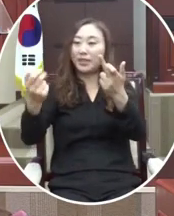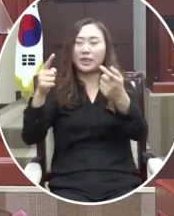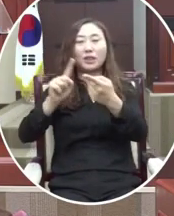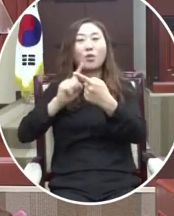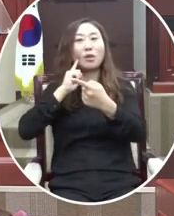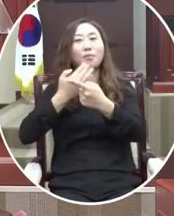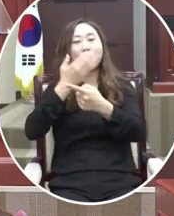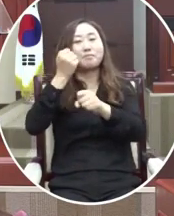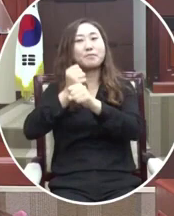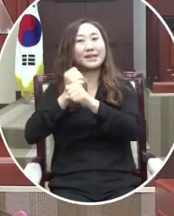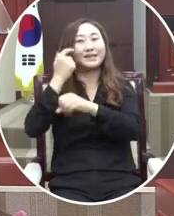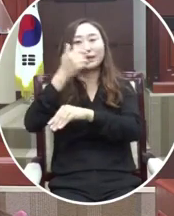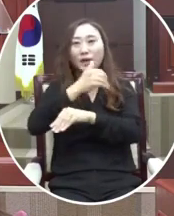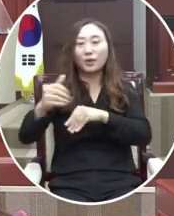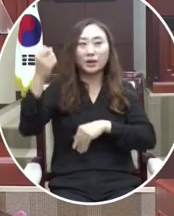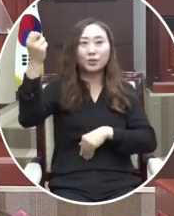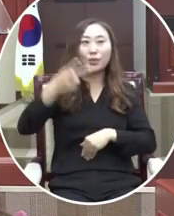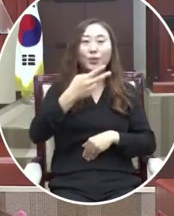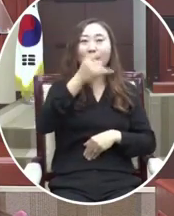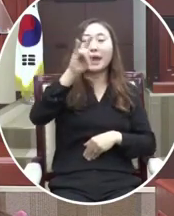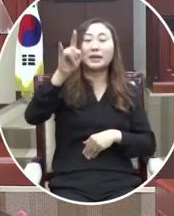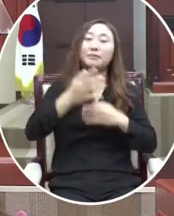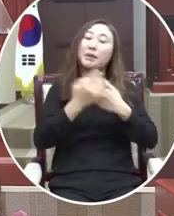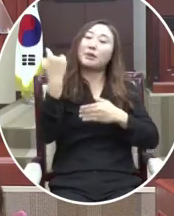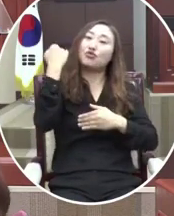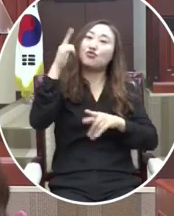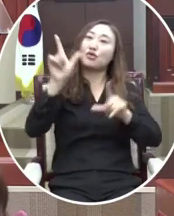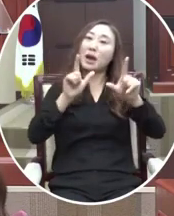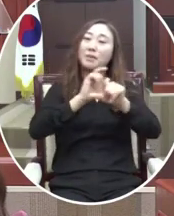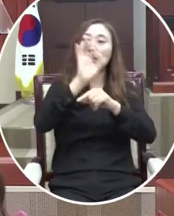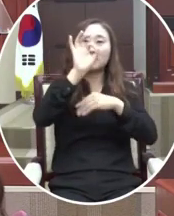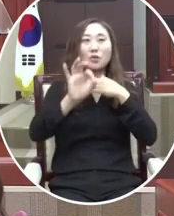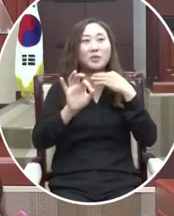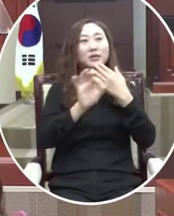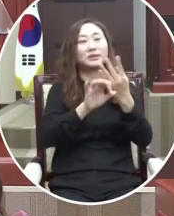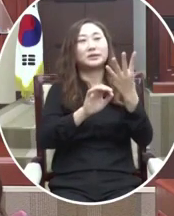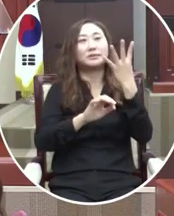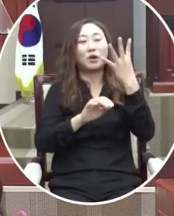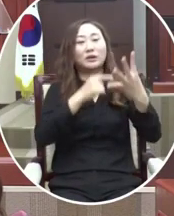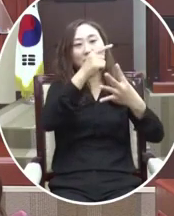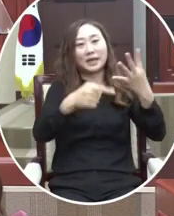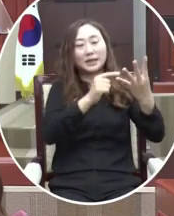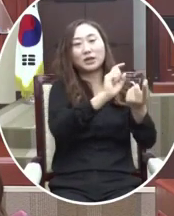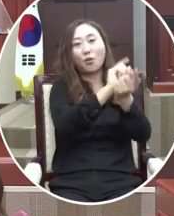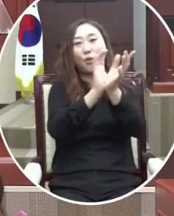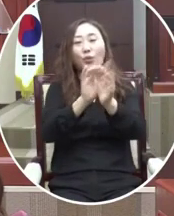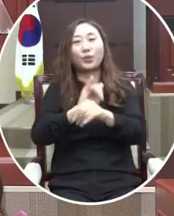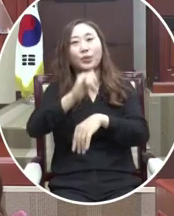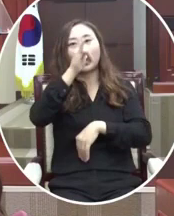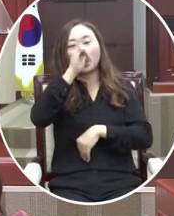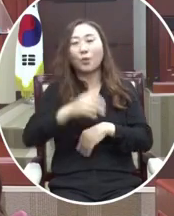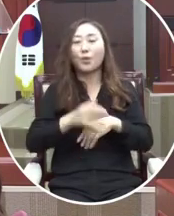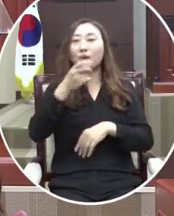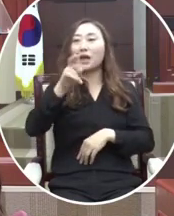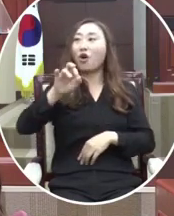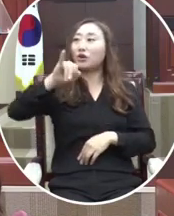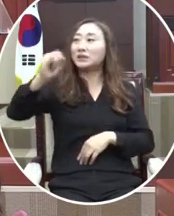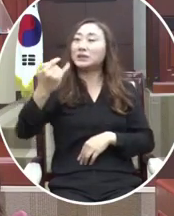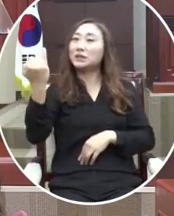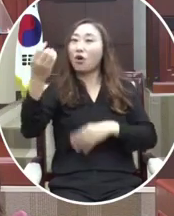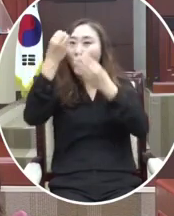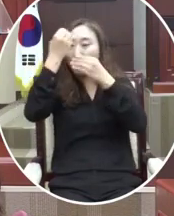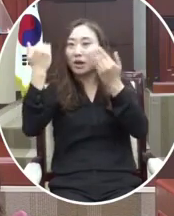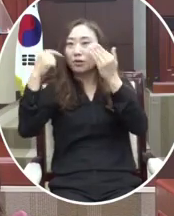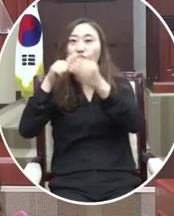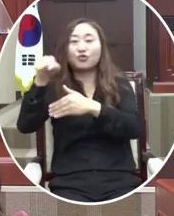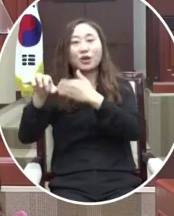보고해 나갈 계획입니다 대림벽산 아파트 뒤편에는 사계절 꽃의 언덕을 영신고 편엔 힐링 피크닉 장을